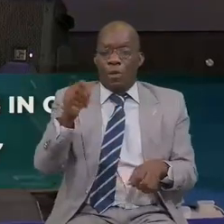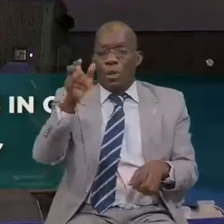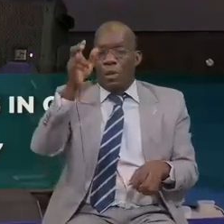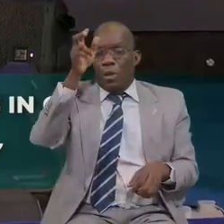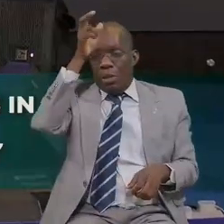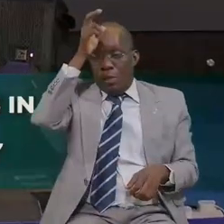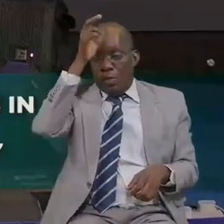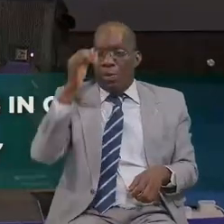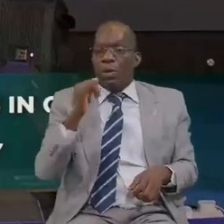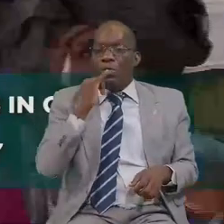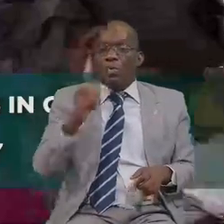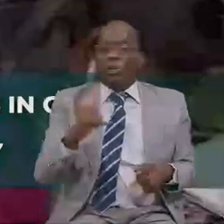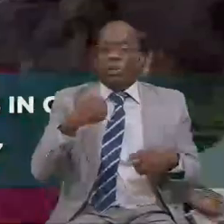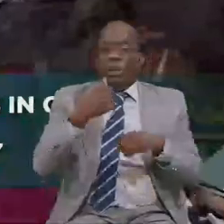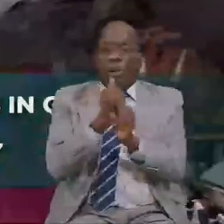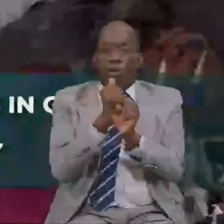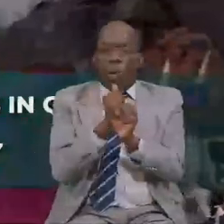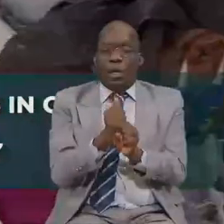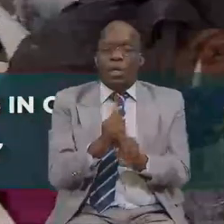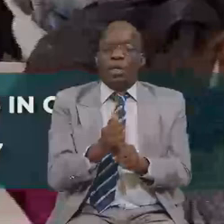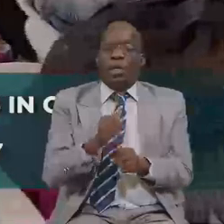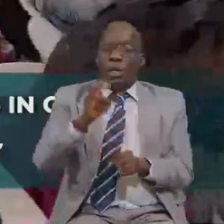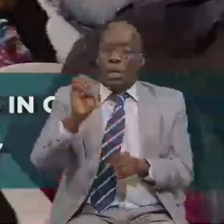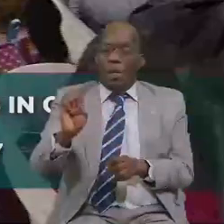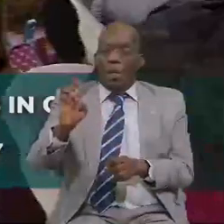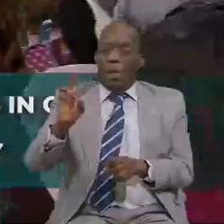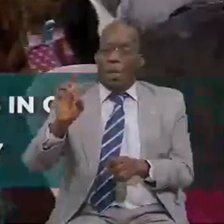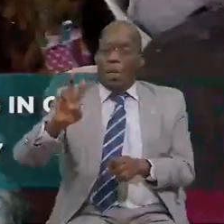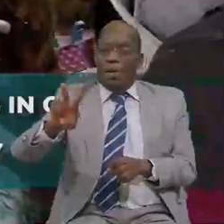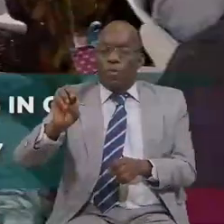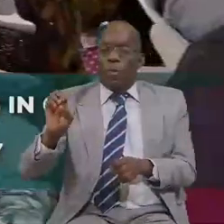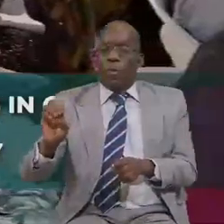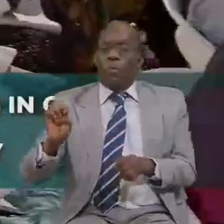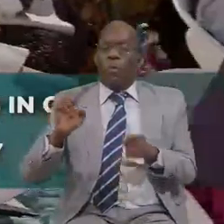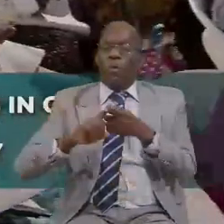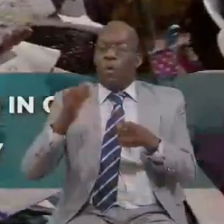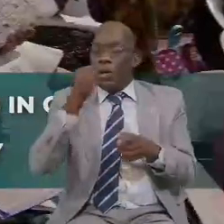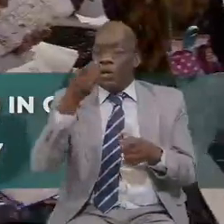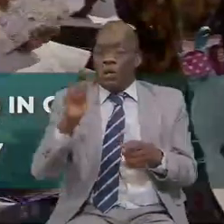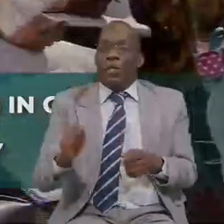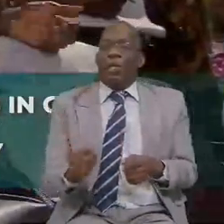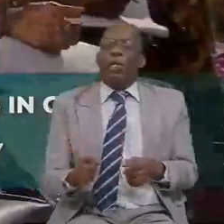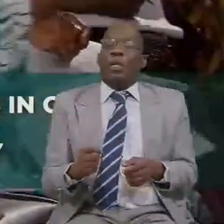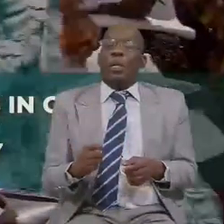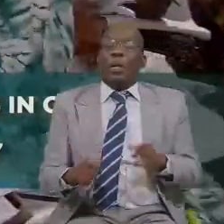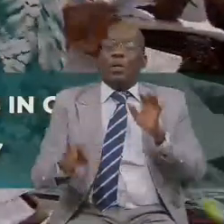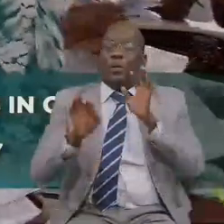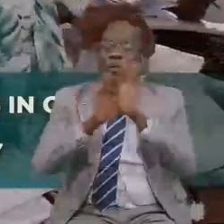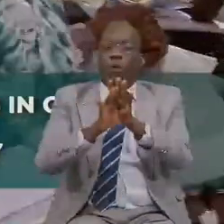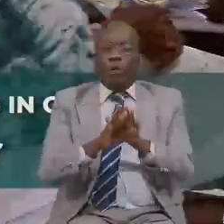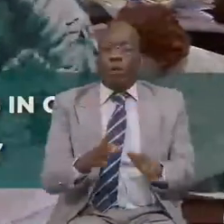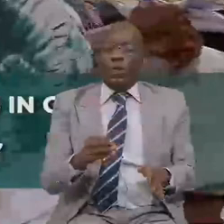amène Ève à manger le fruit interdit. Œuvre du diable, c'est amener